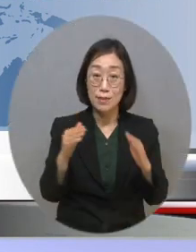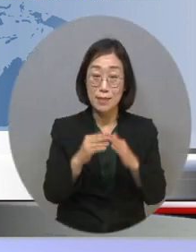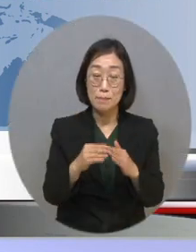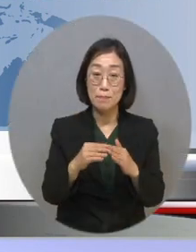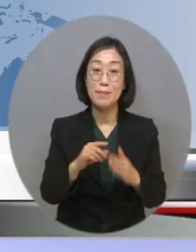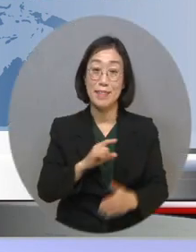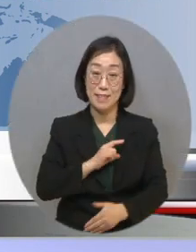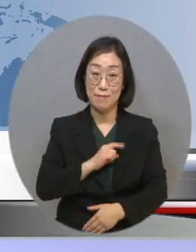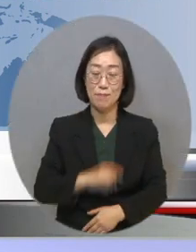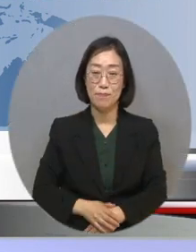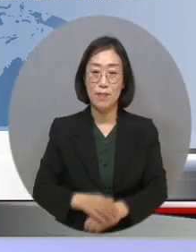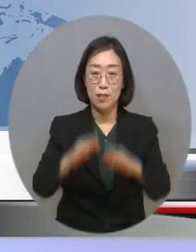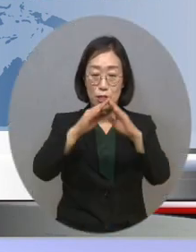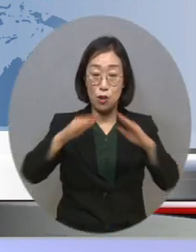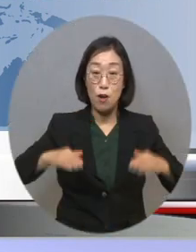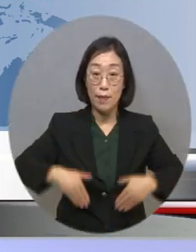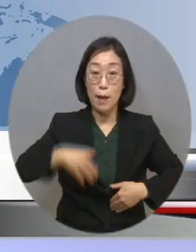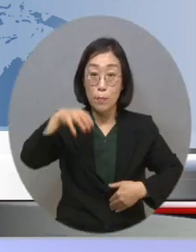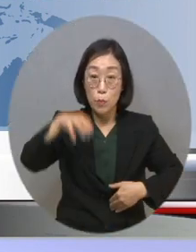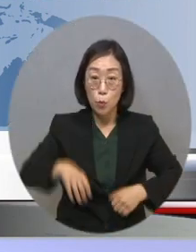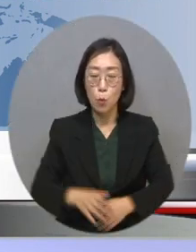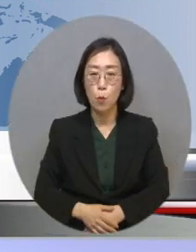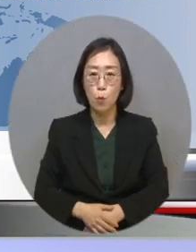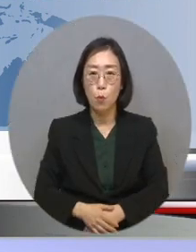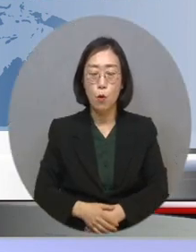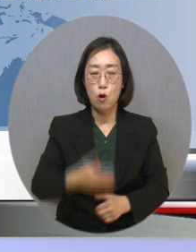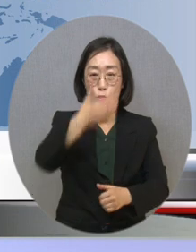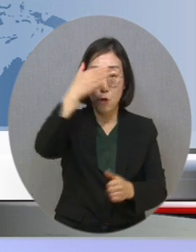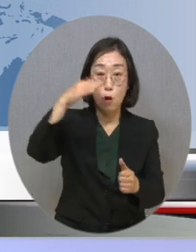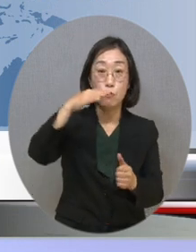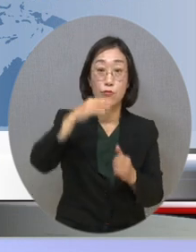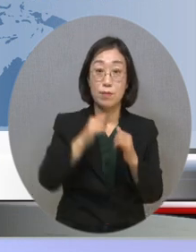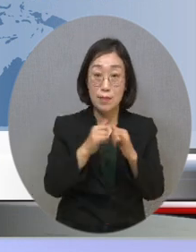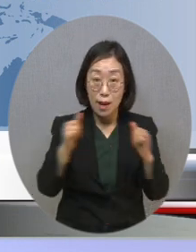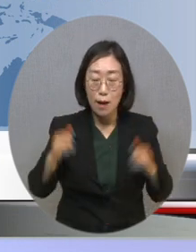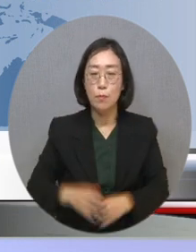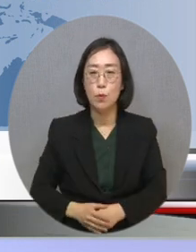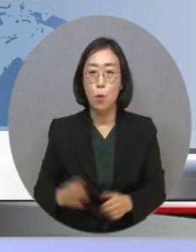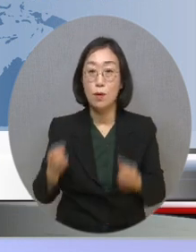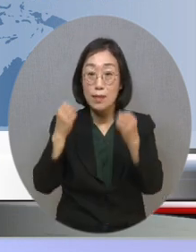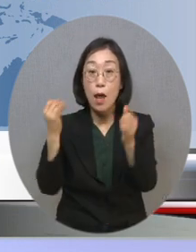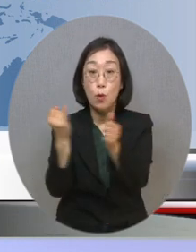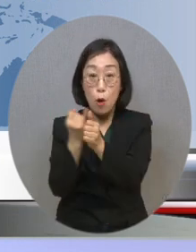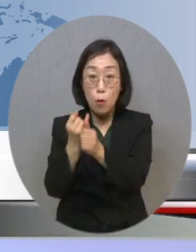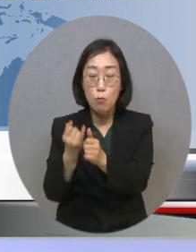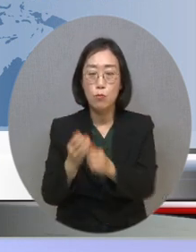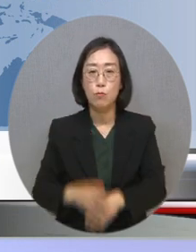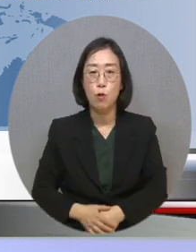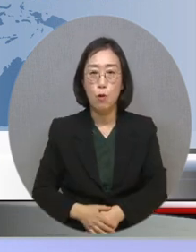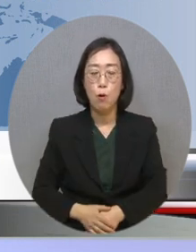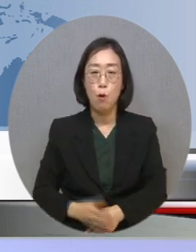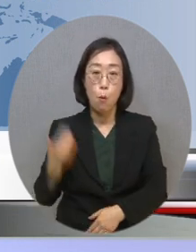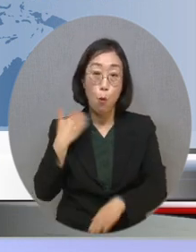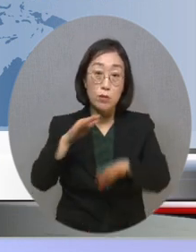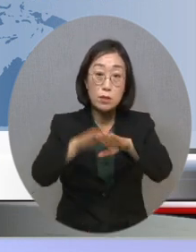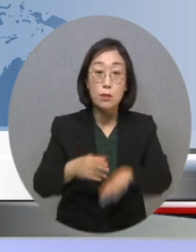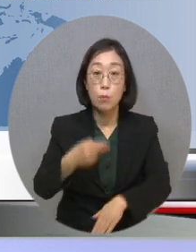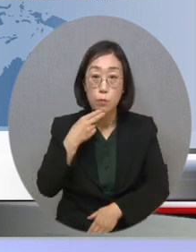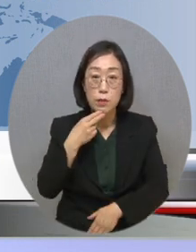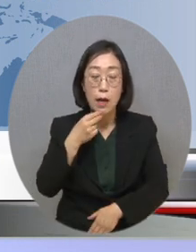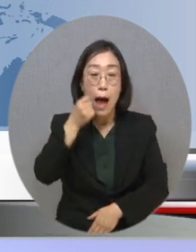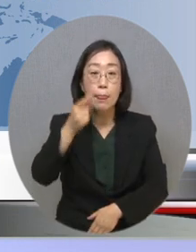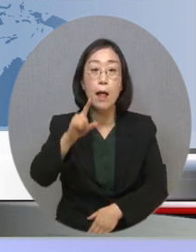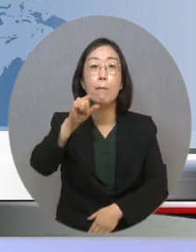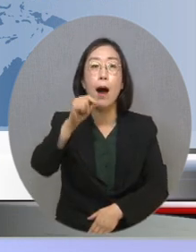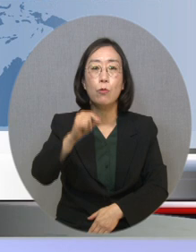들어보셨나요이 전라남도는 청년과 신혼 부부를 대상으로 최장 10년간 보증금 없이 월 단돈 만 원의